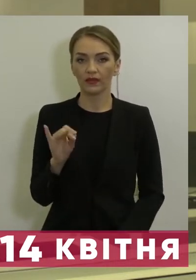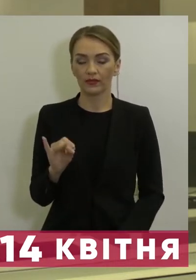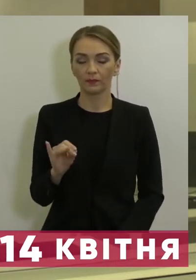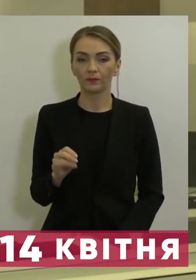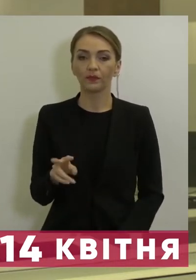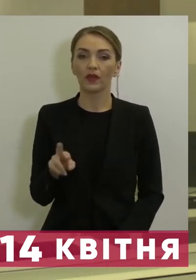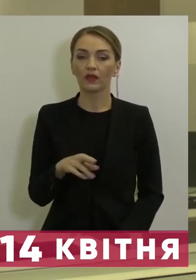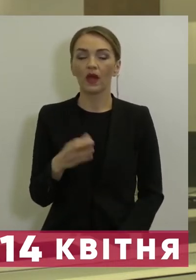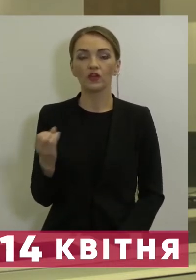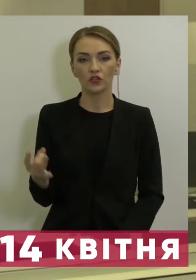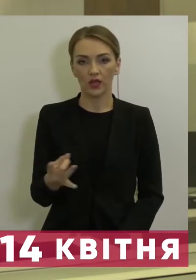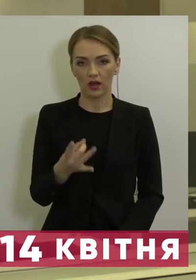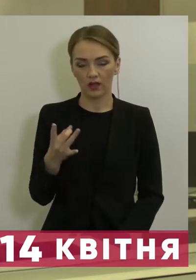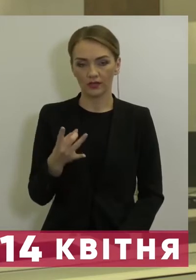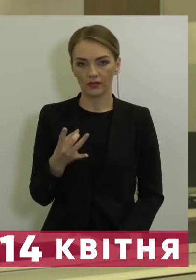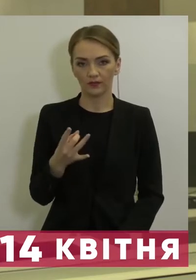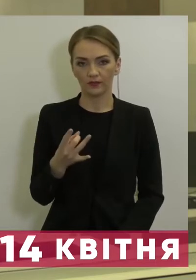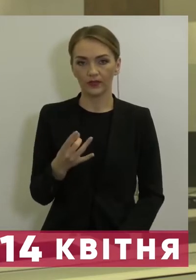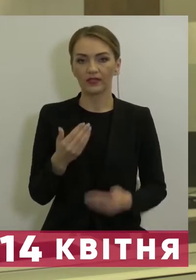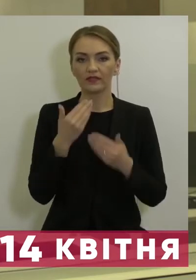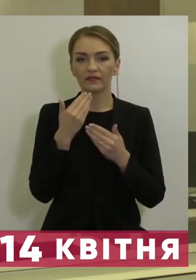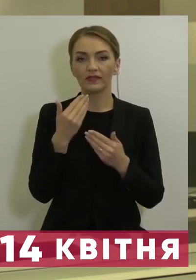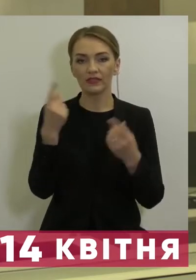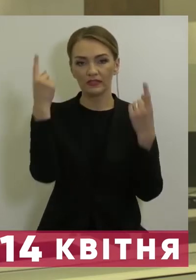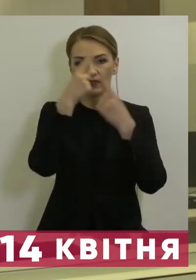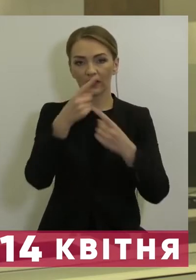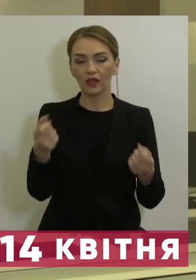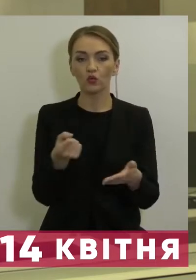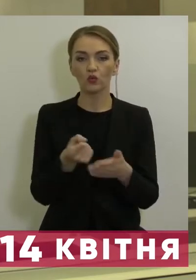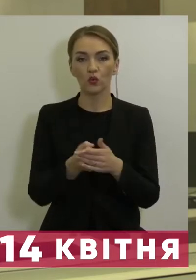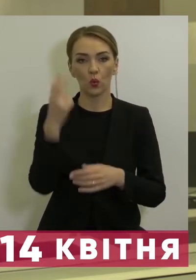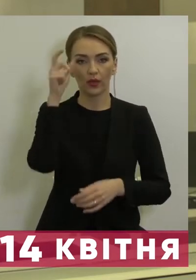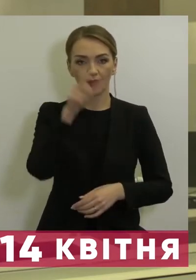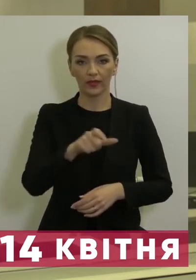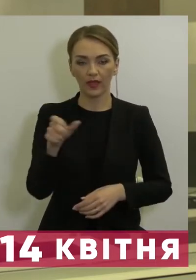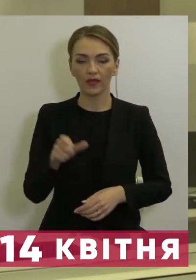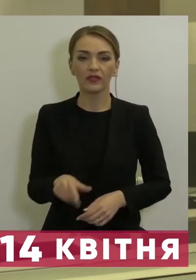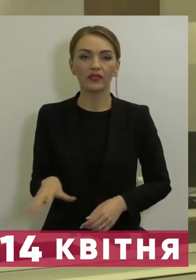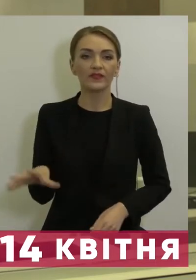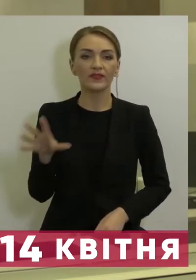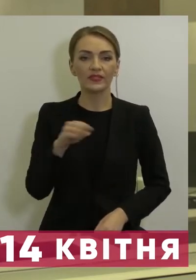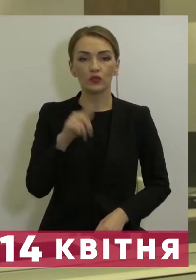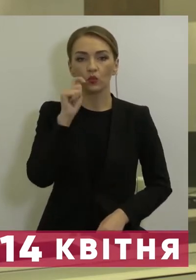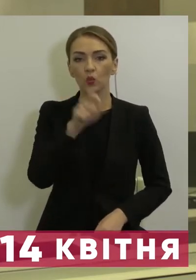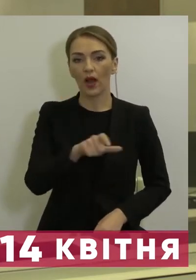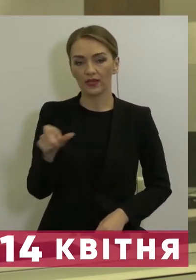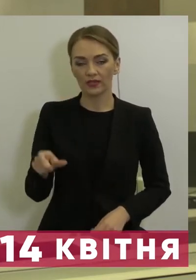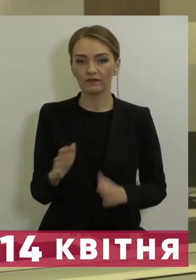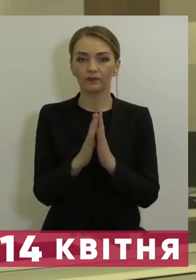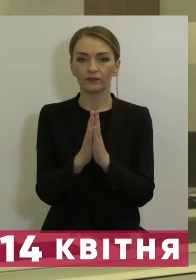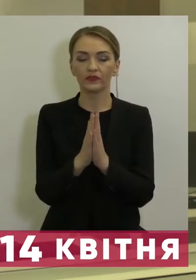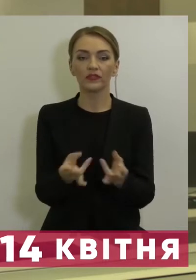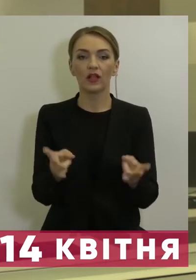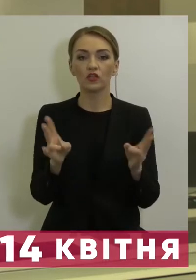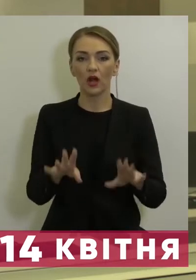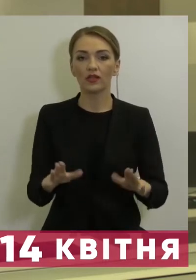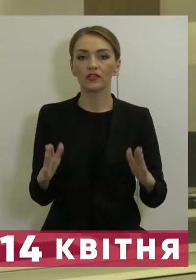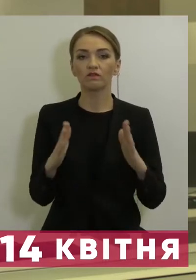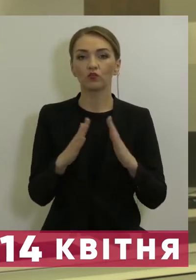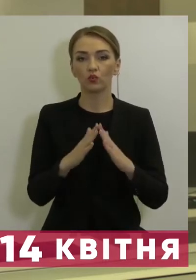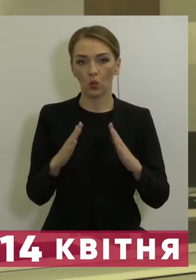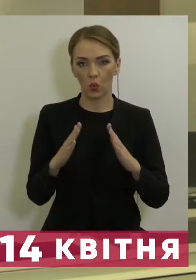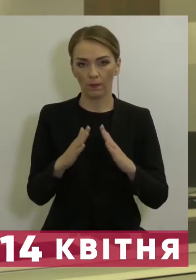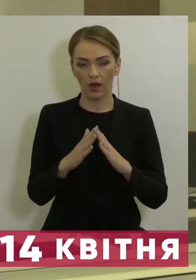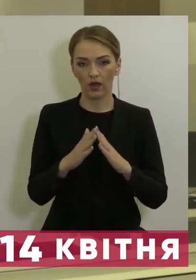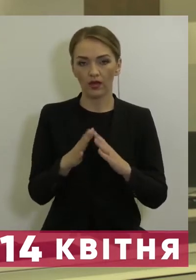Я ще раз звертаюсь до киян, до всіх українців: залишайтесь вдома